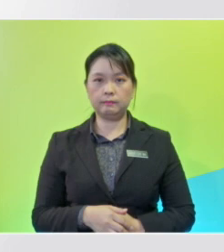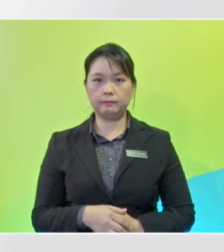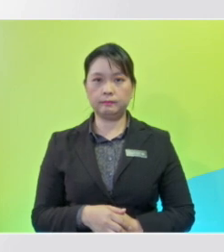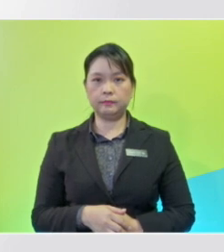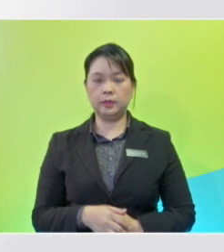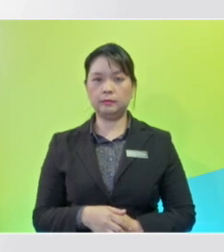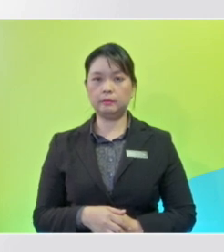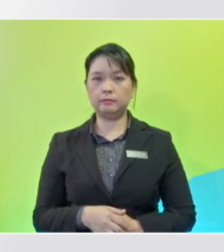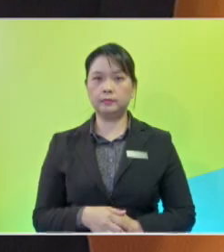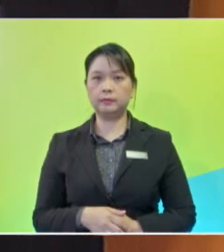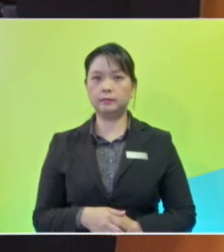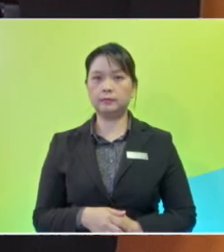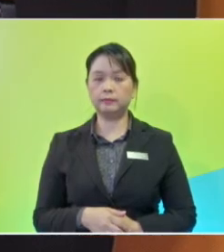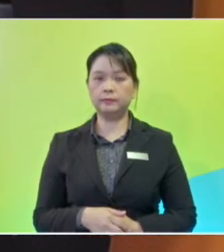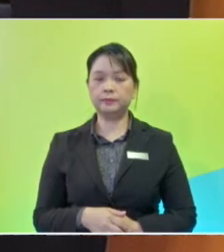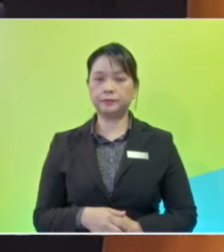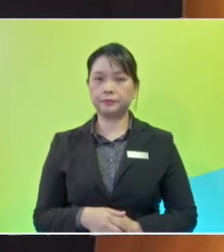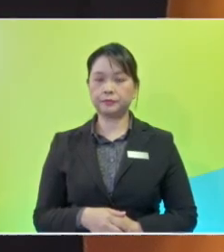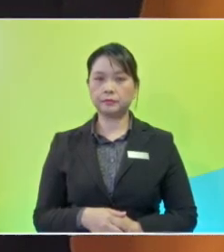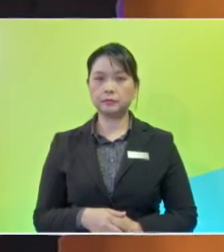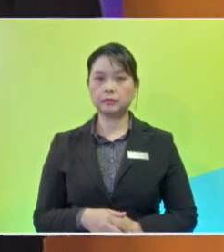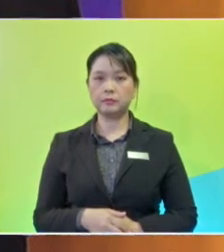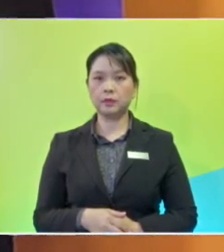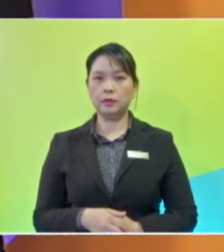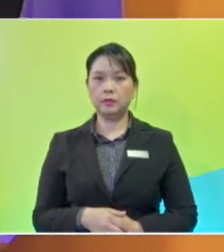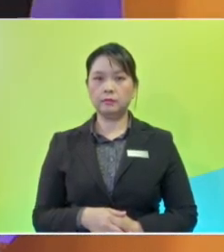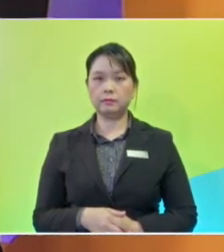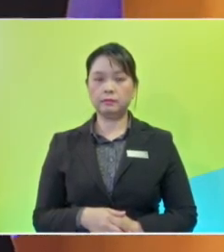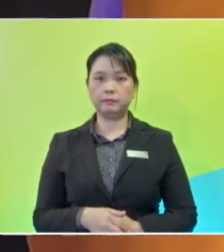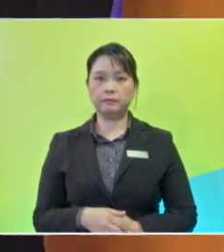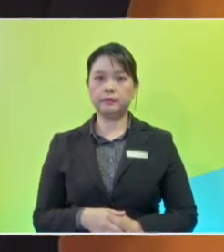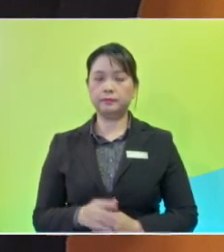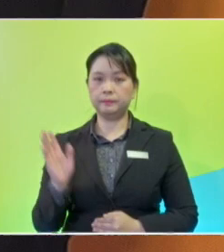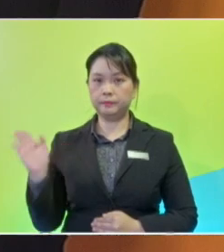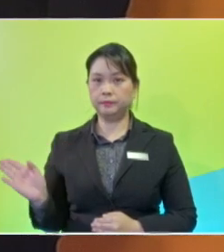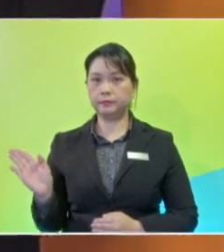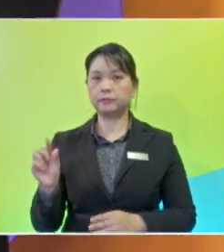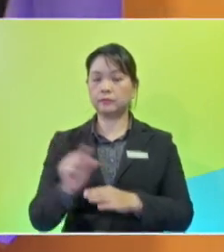kosong itu rumus kita maka kita masukkan nilai gima ingat lagi